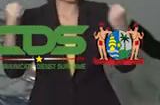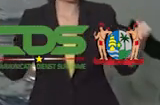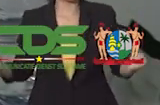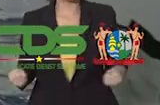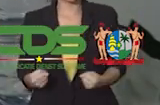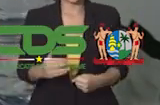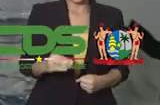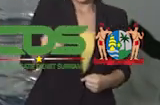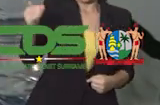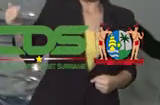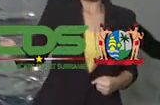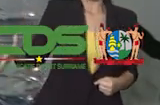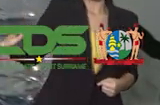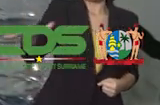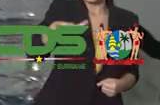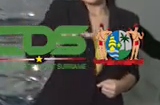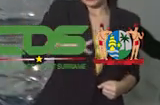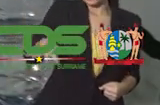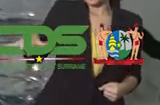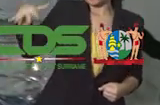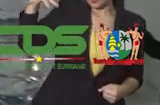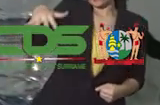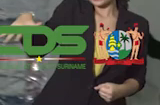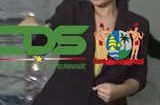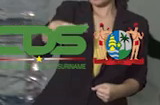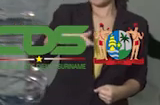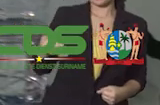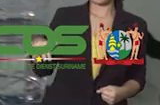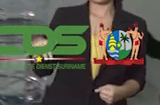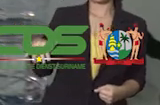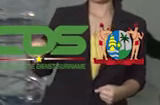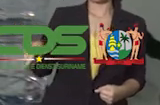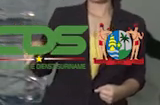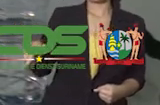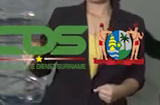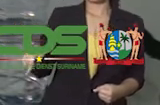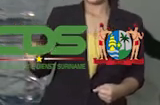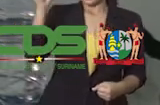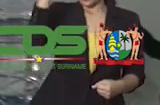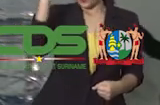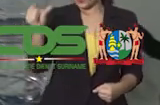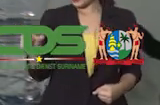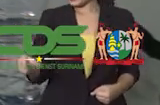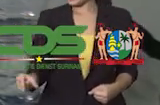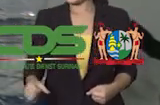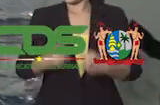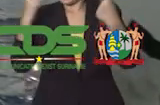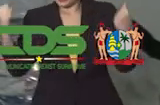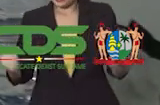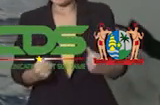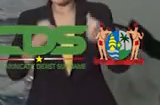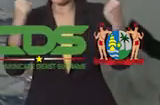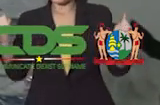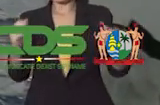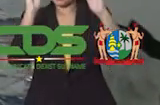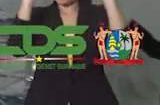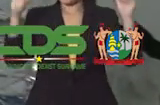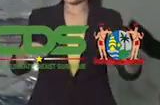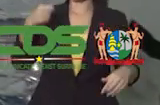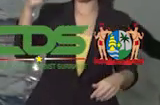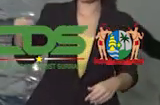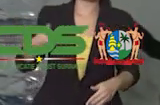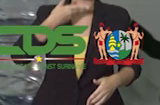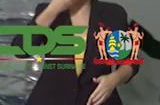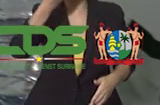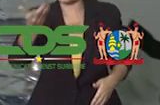buurtcentrum. Waarbij we de hele komende week activiteiten hebben om wie dat wil informatie te geven en vragen te beantwoorden